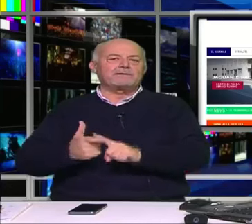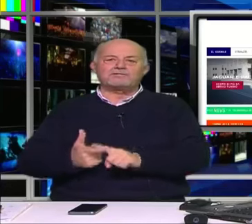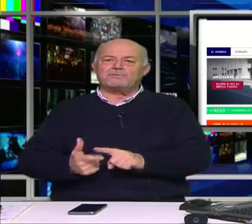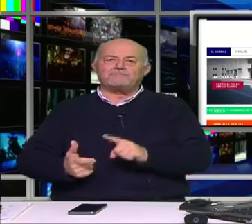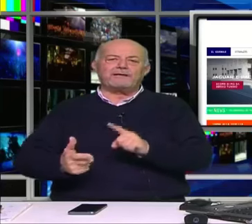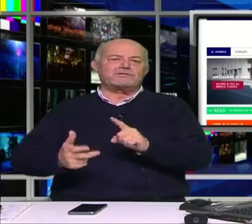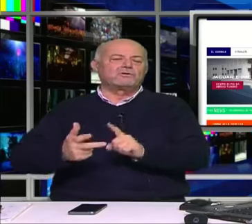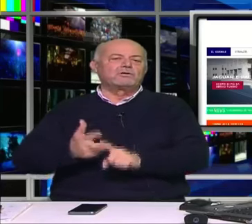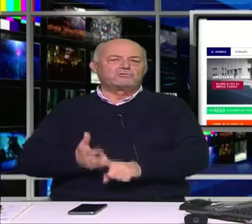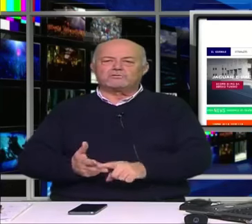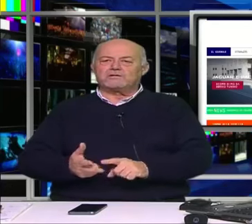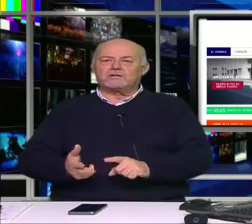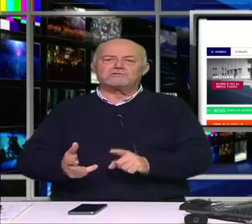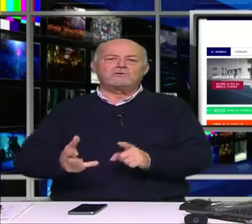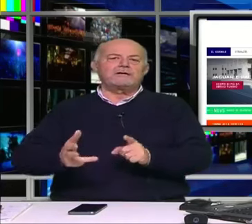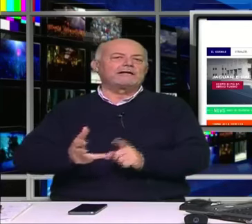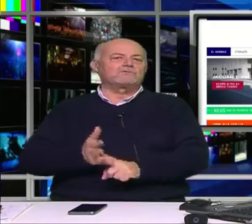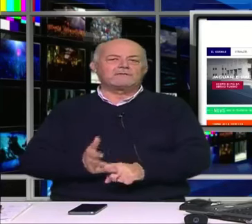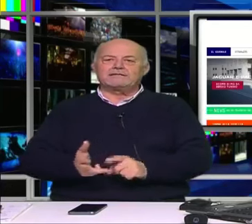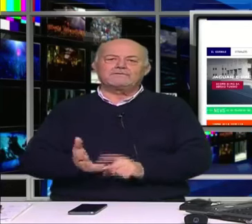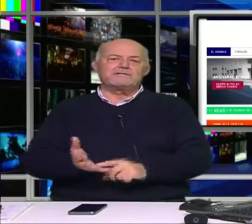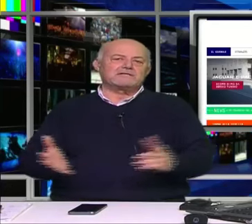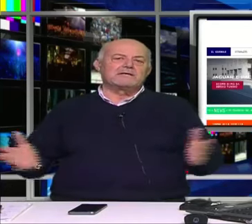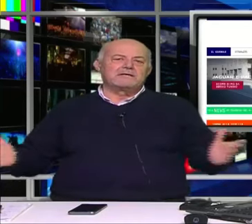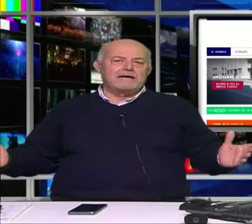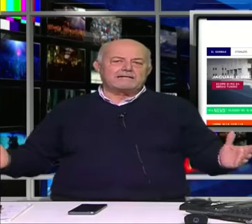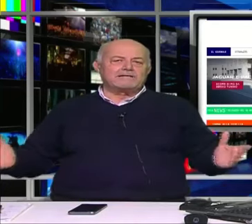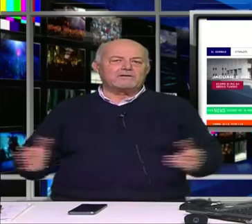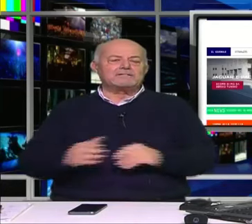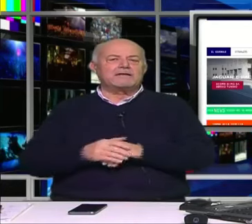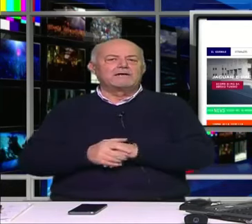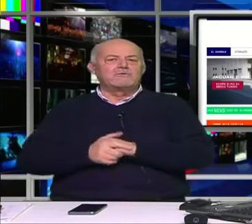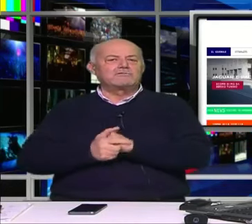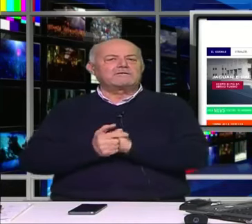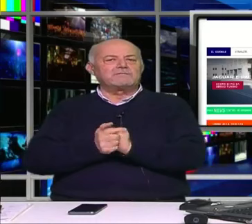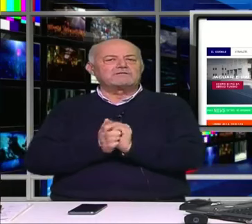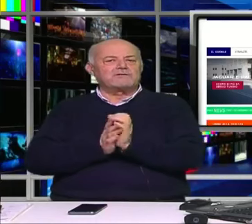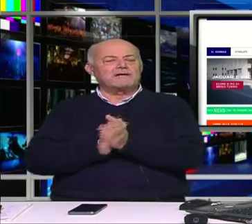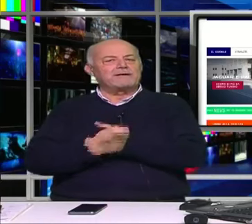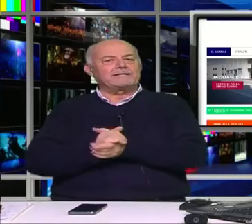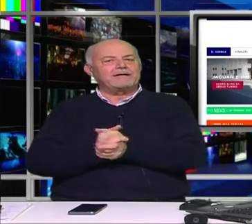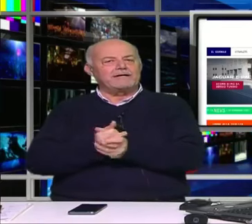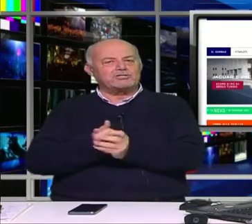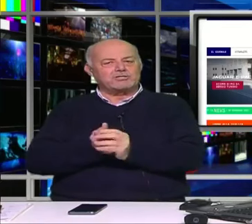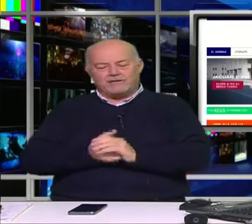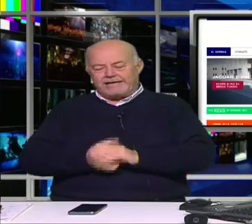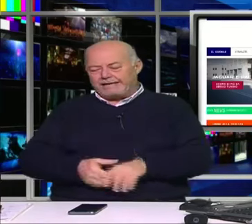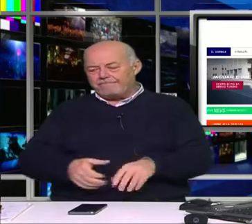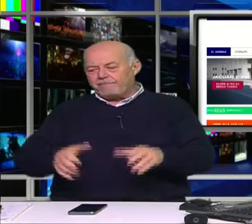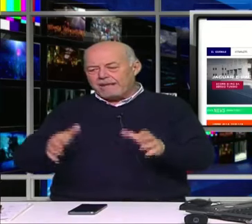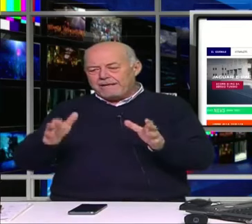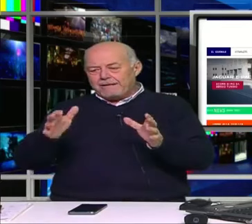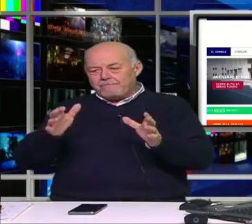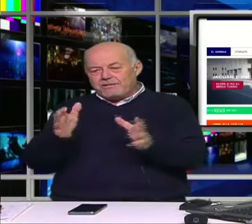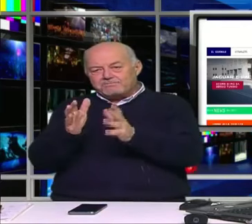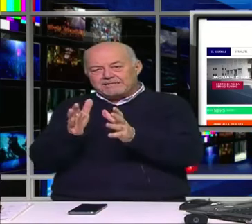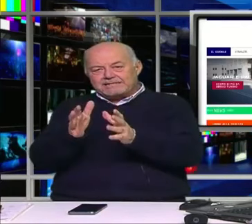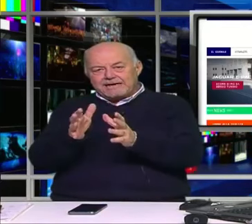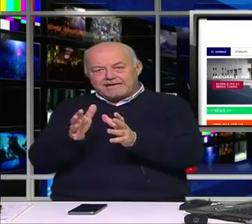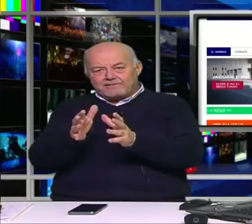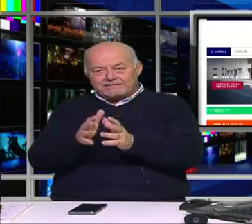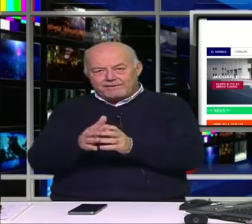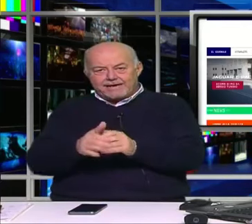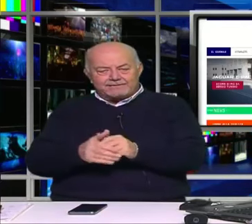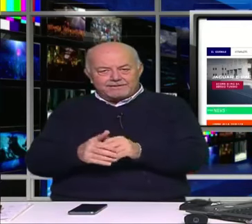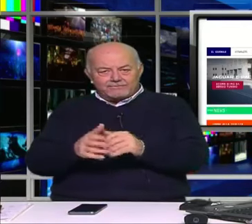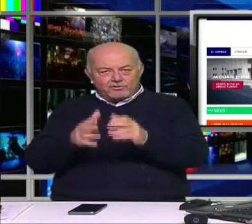streaming, pezzo per pezzo, tutti i telegiornali, tutte le interviste, e credo che sia un servizio veramente eccezionale. Per